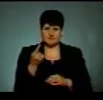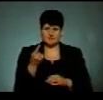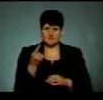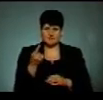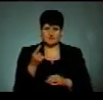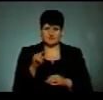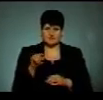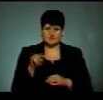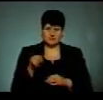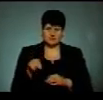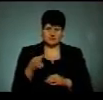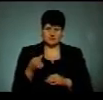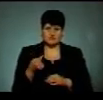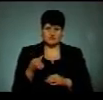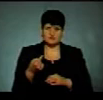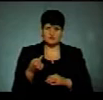і